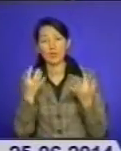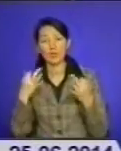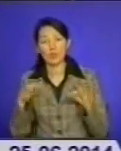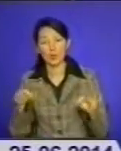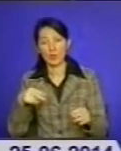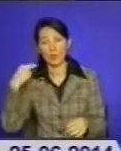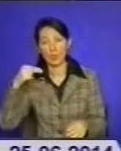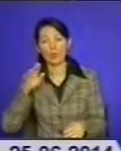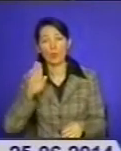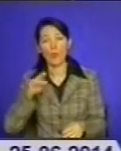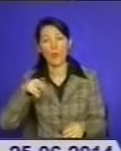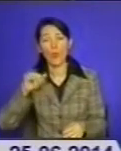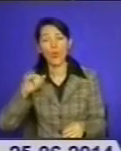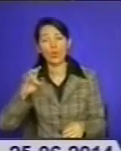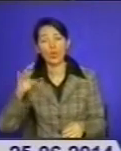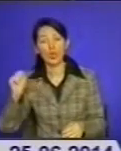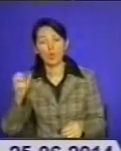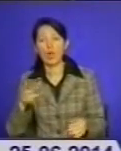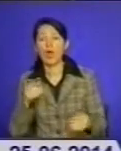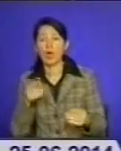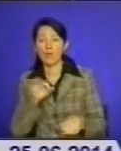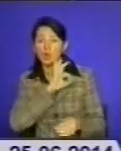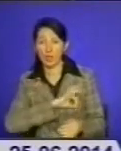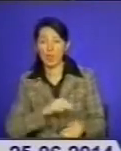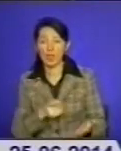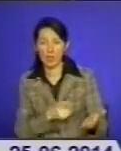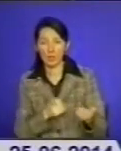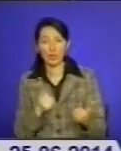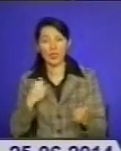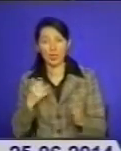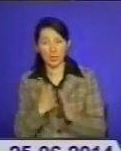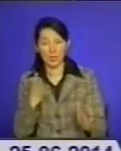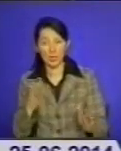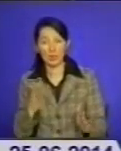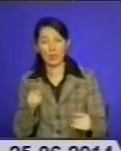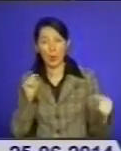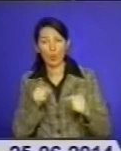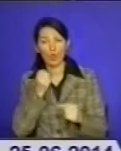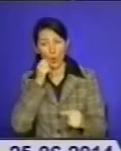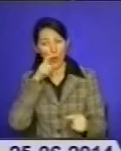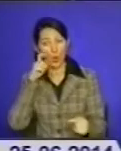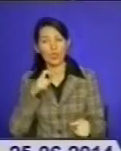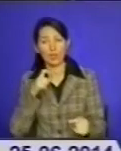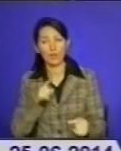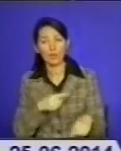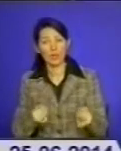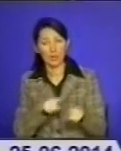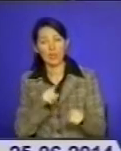Володимиру Путіну на застосування Збройних сил проти України. За відповідне рішення проголосувало 153